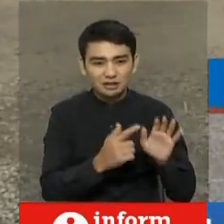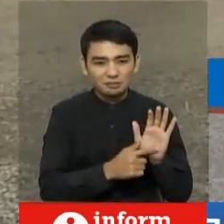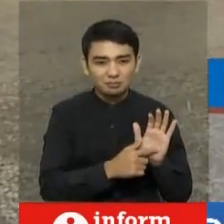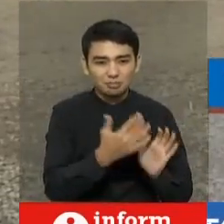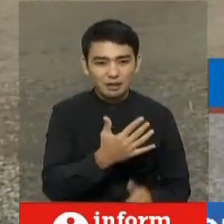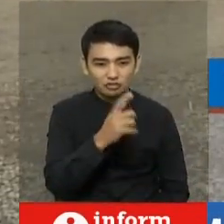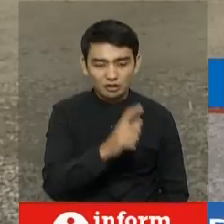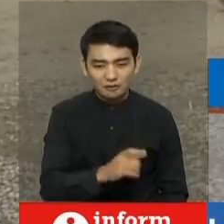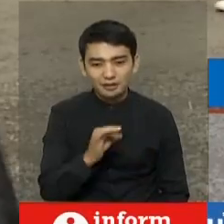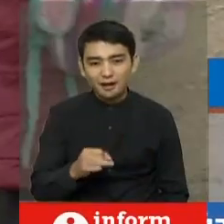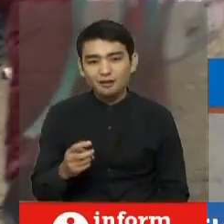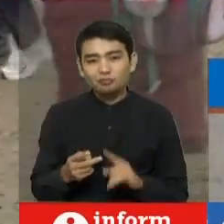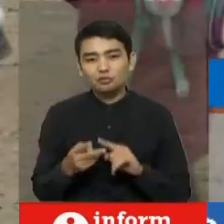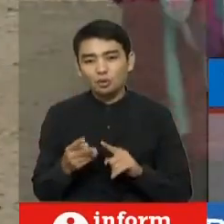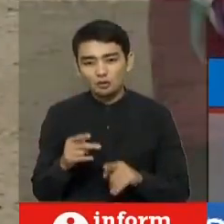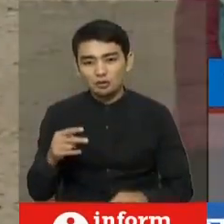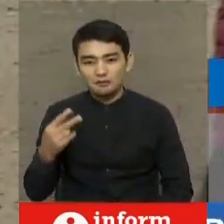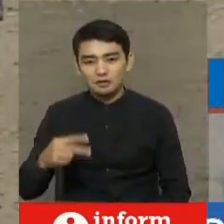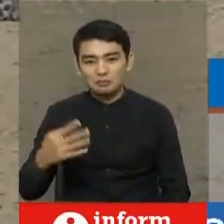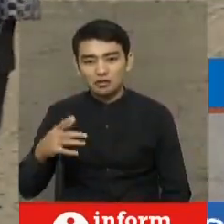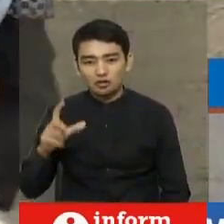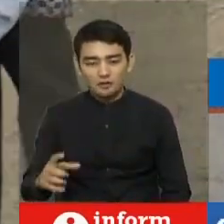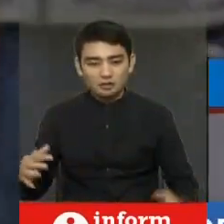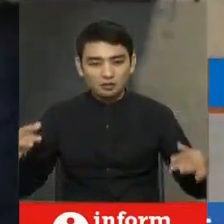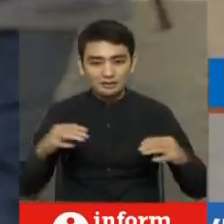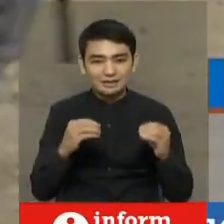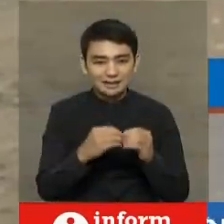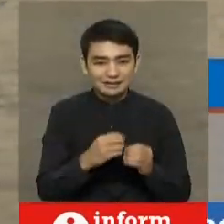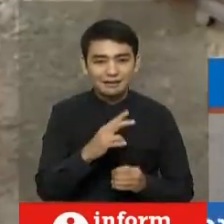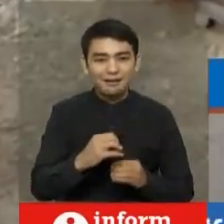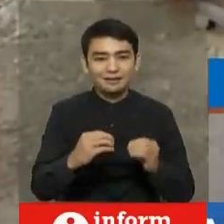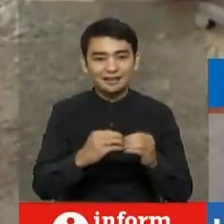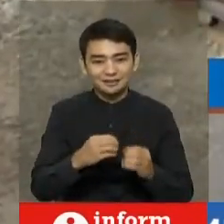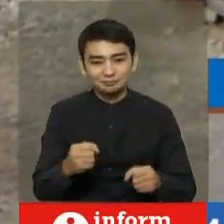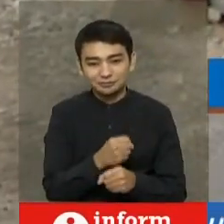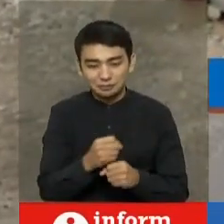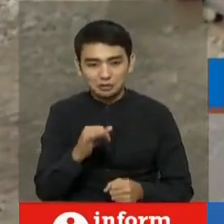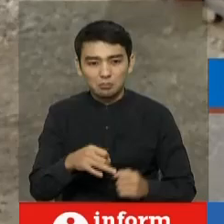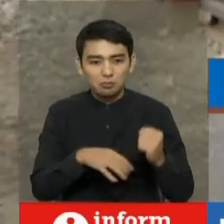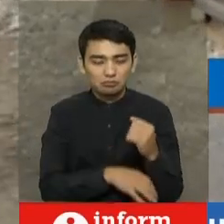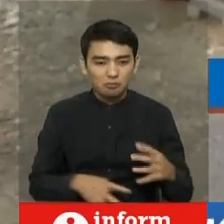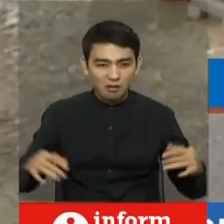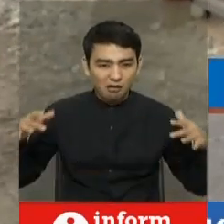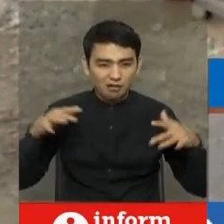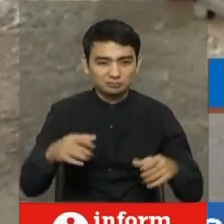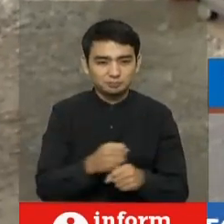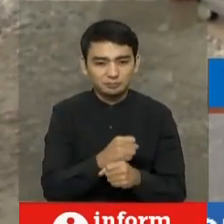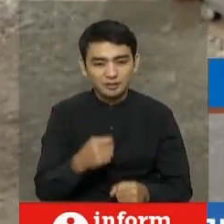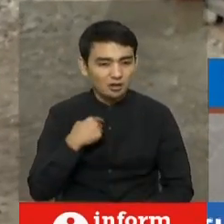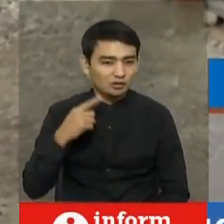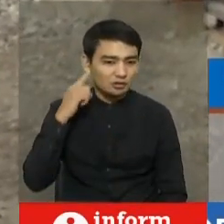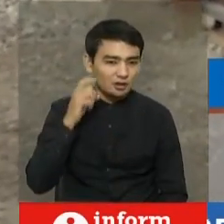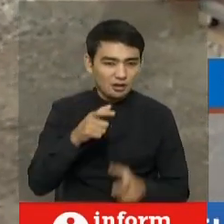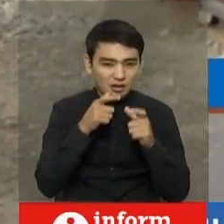около 25. Вначале договаривались драться 10 на 10, но потом остальные подключились. Я слышал от знакомых, что